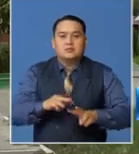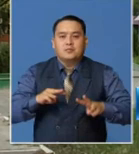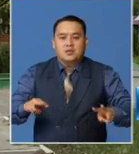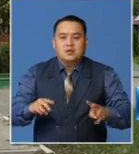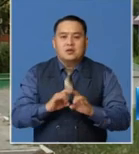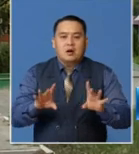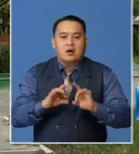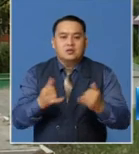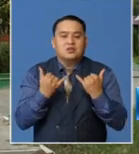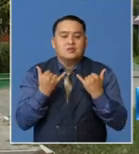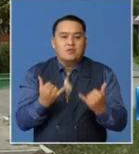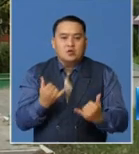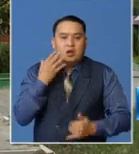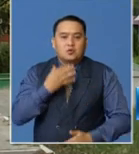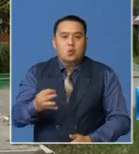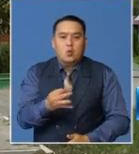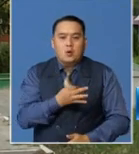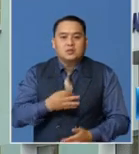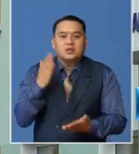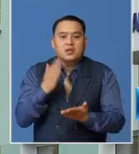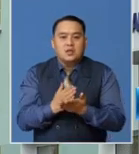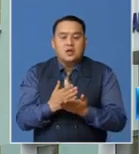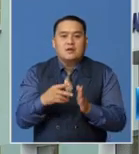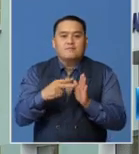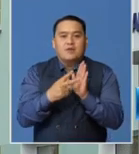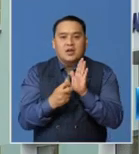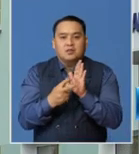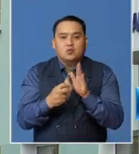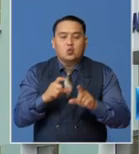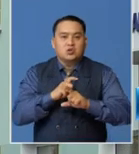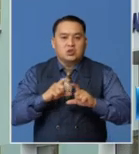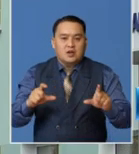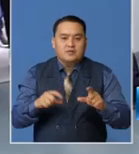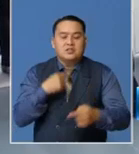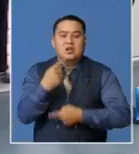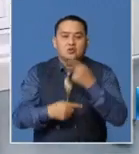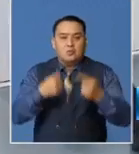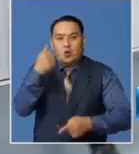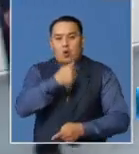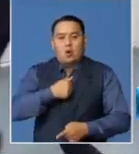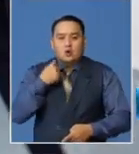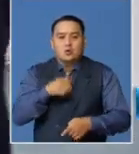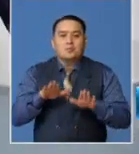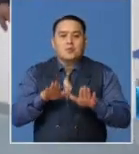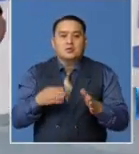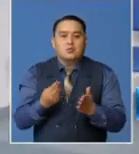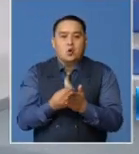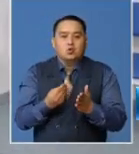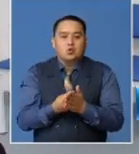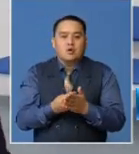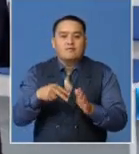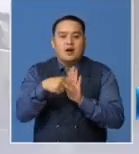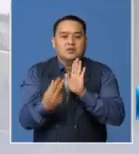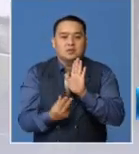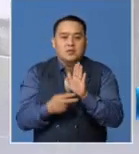так на сегодняшний день в алматинской области функционирует более 800 учреждений текущем году за счет местного бюджета построено 18